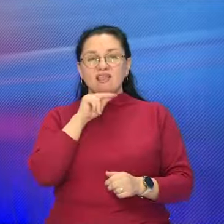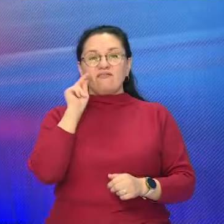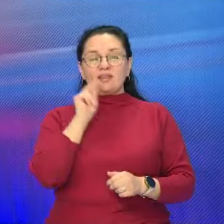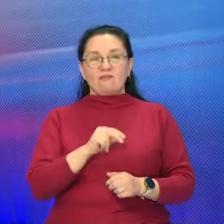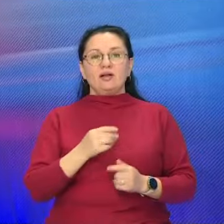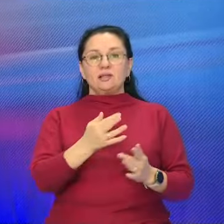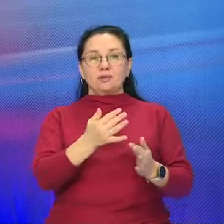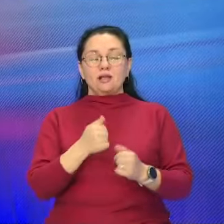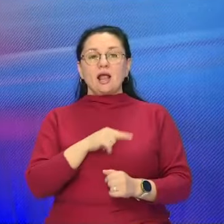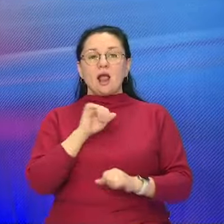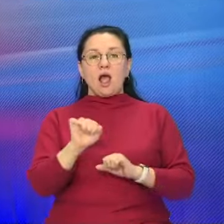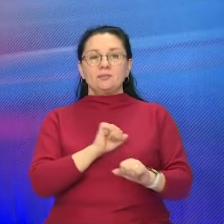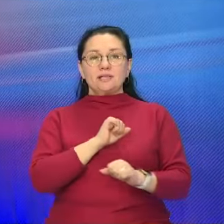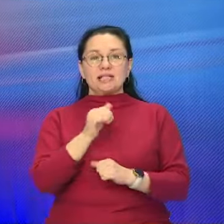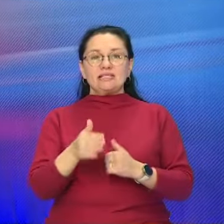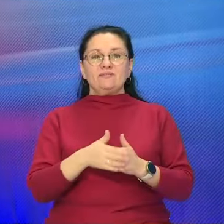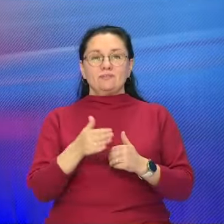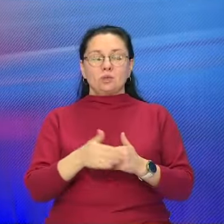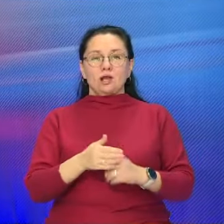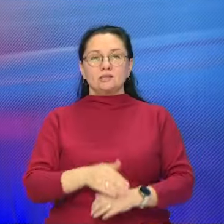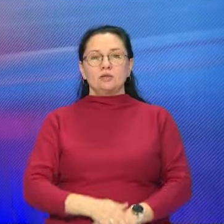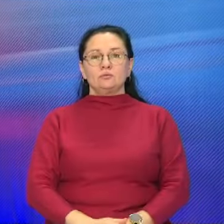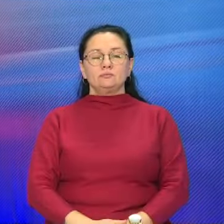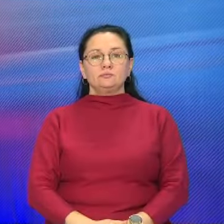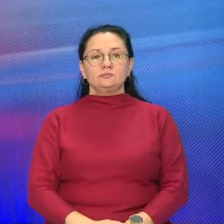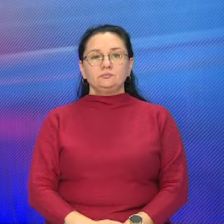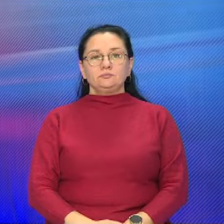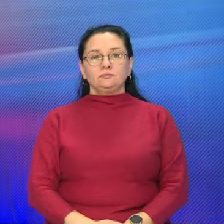притягиваются до административной отказности.